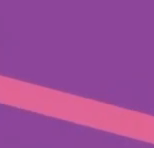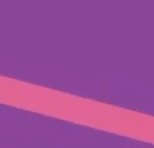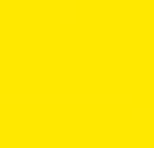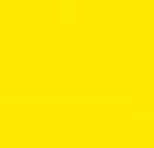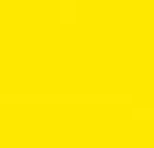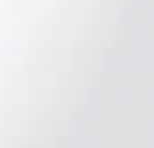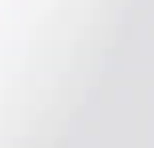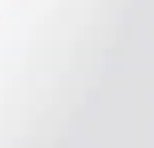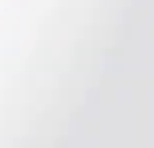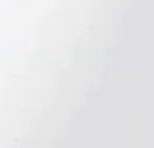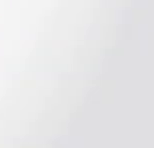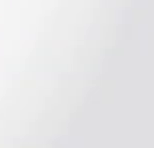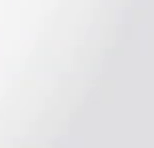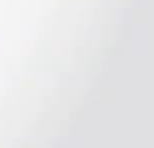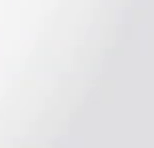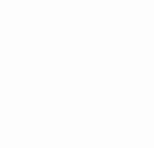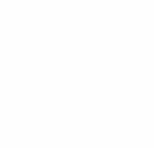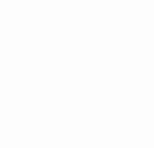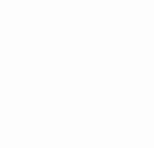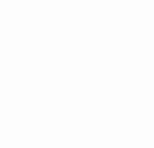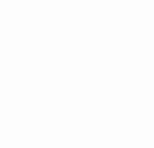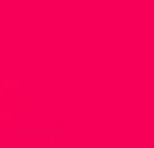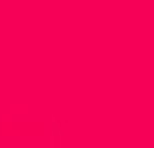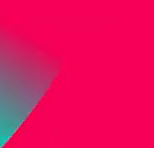Dedek TV KPN